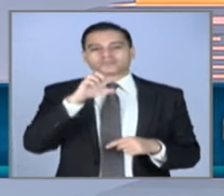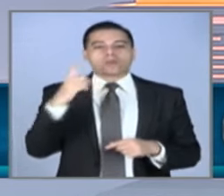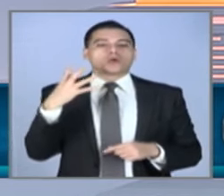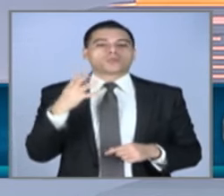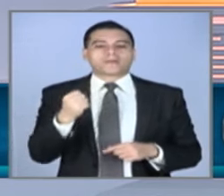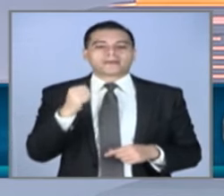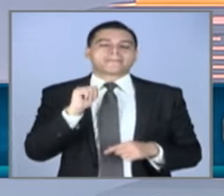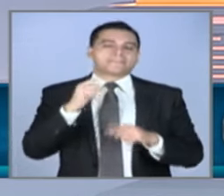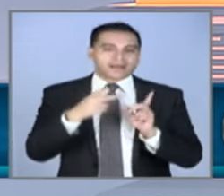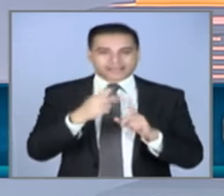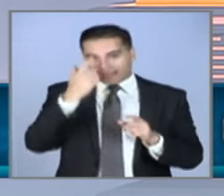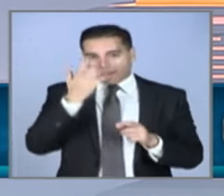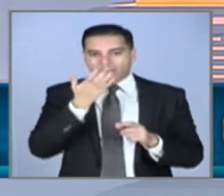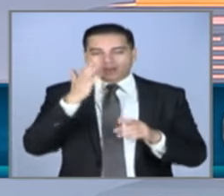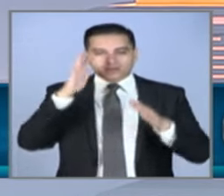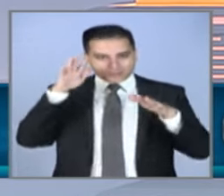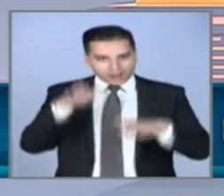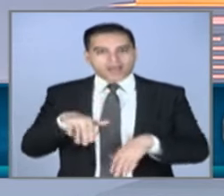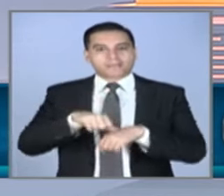1941 بمبلغ